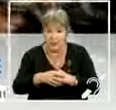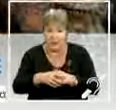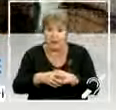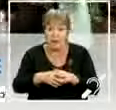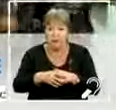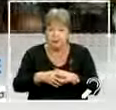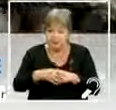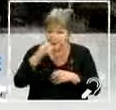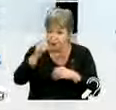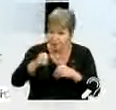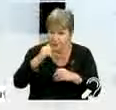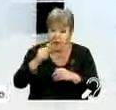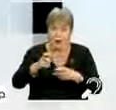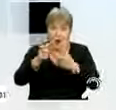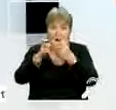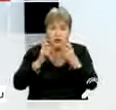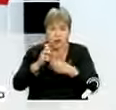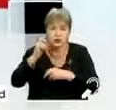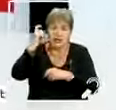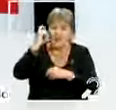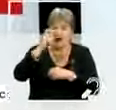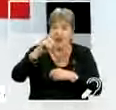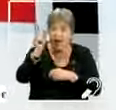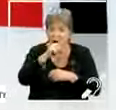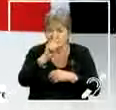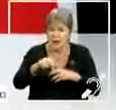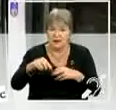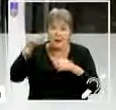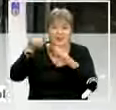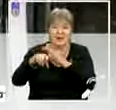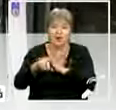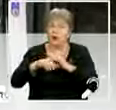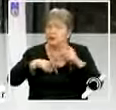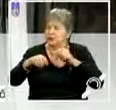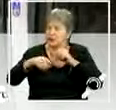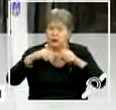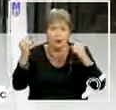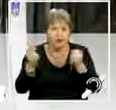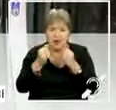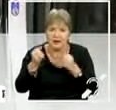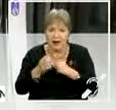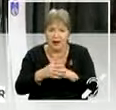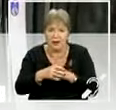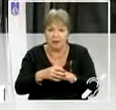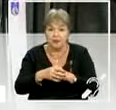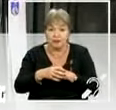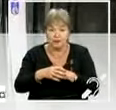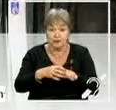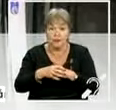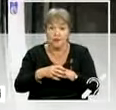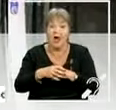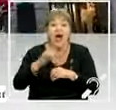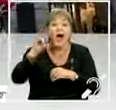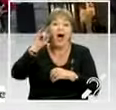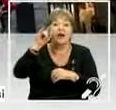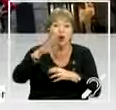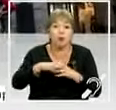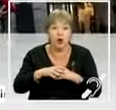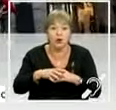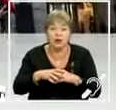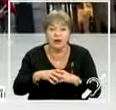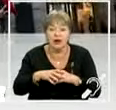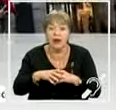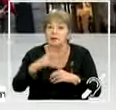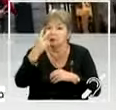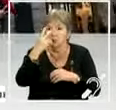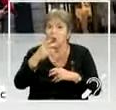Sunt trenuri, autobuze și tramvai anulate, iar metroul circulă cu dificultate pe cele mai multe linii. Aeroporturile Orly și Charles